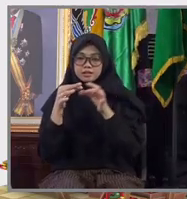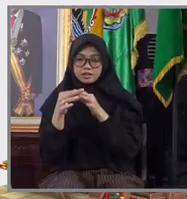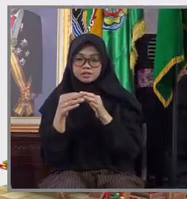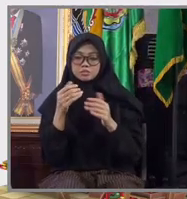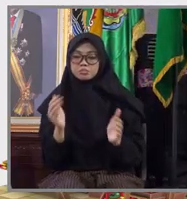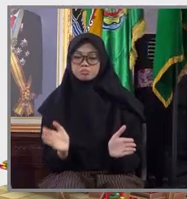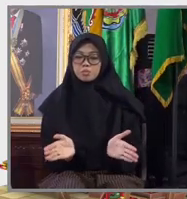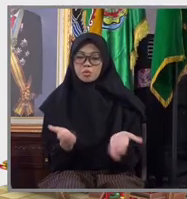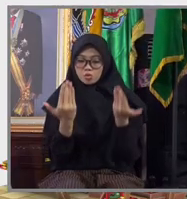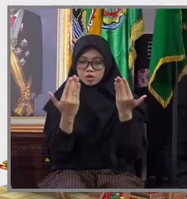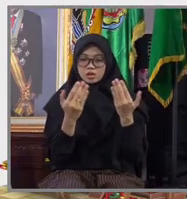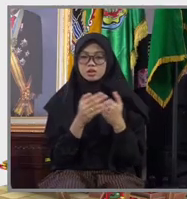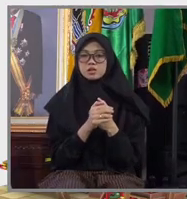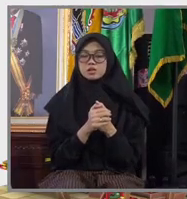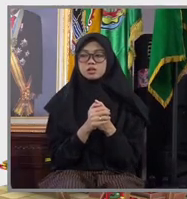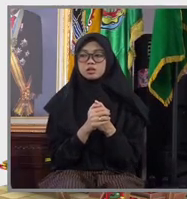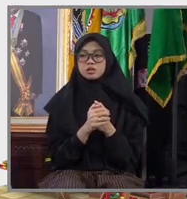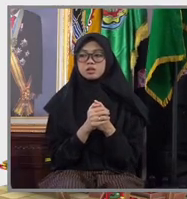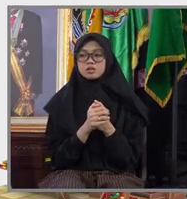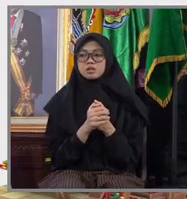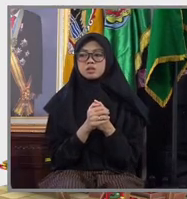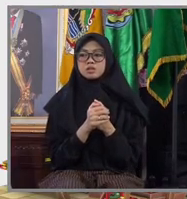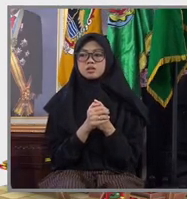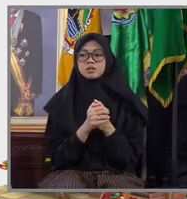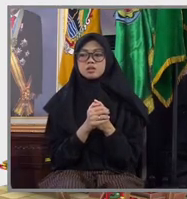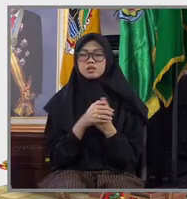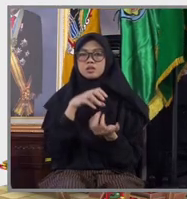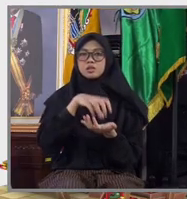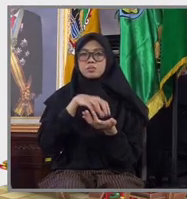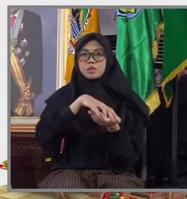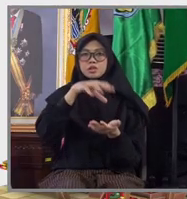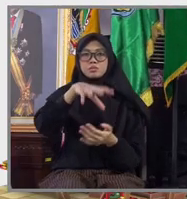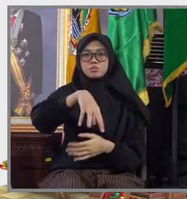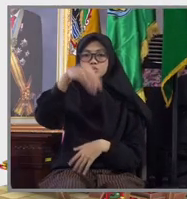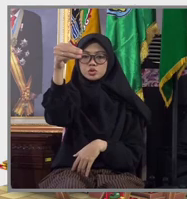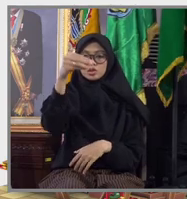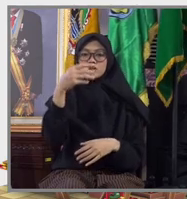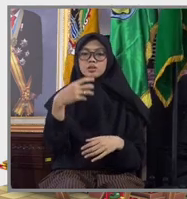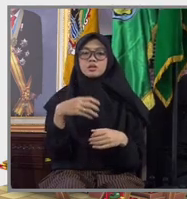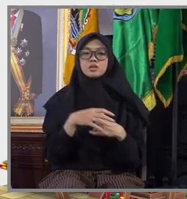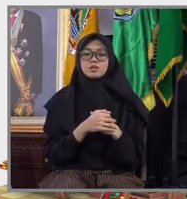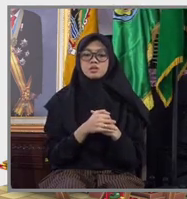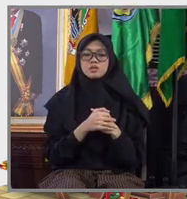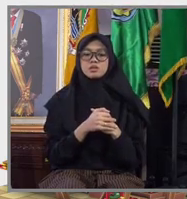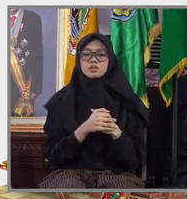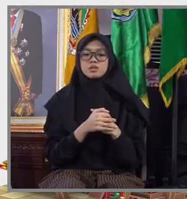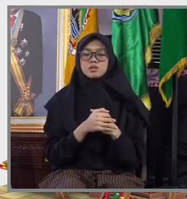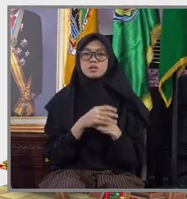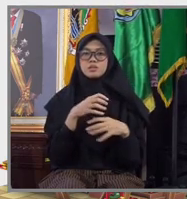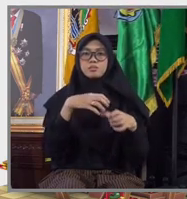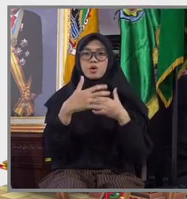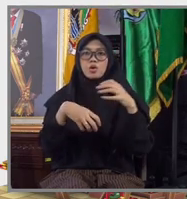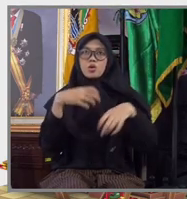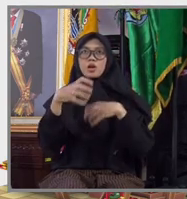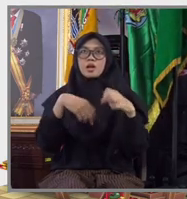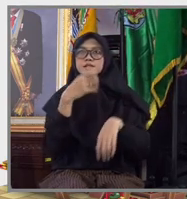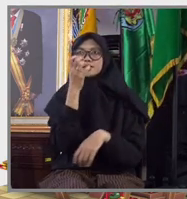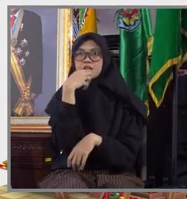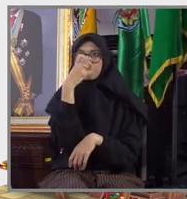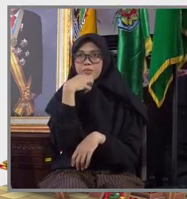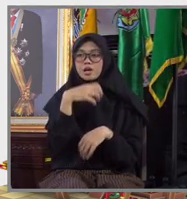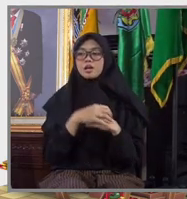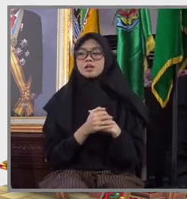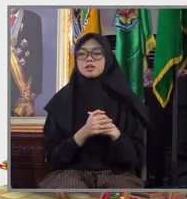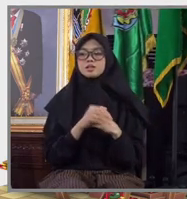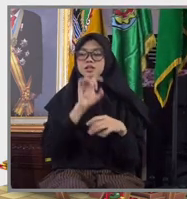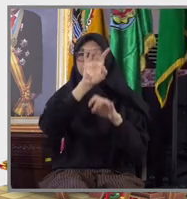Clan tempat pengolahan sementara terpadu tssd pengurangan timbunan sampah pembukaan lapangan